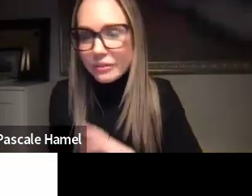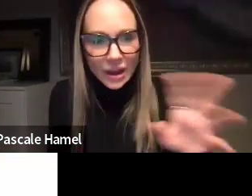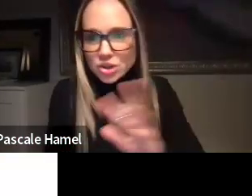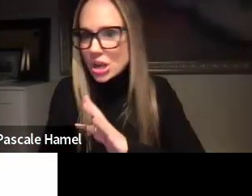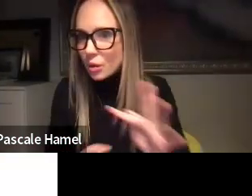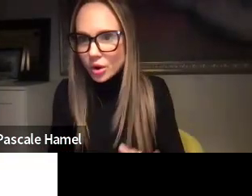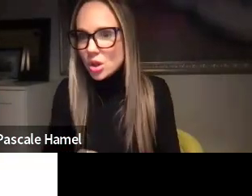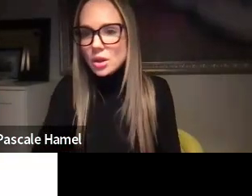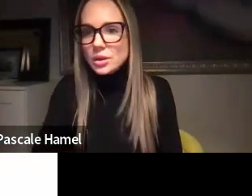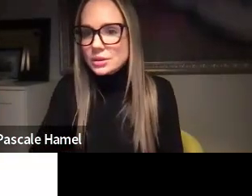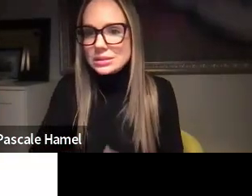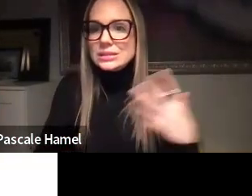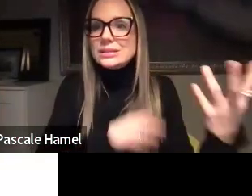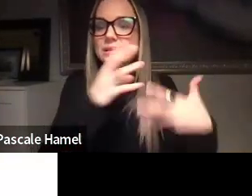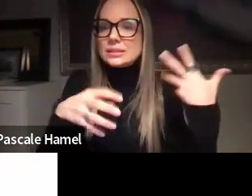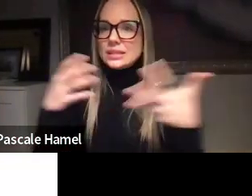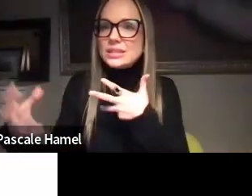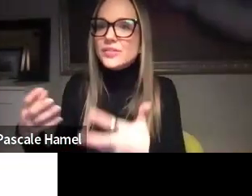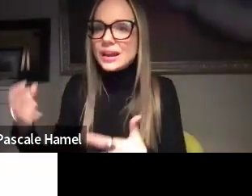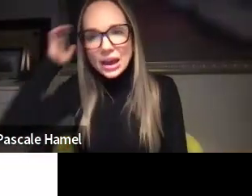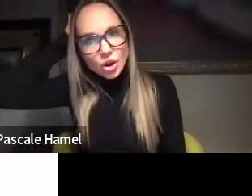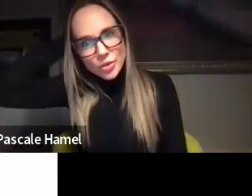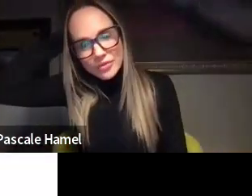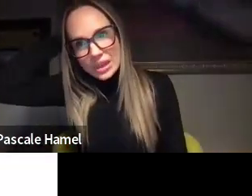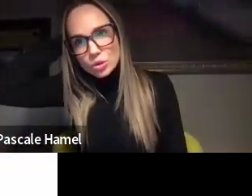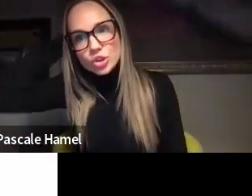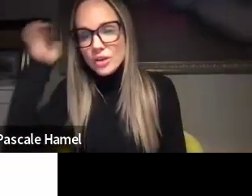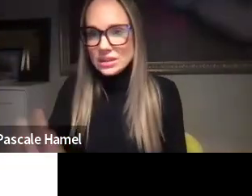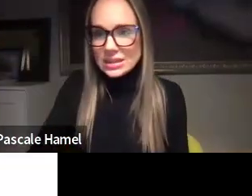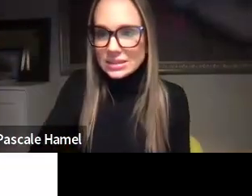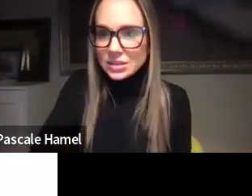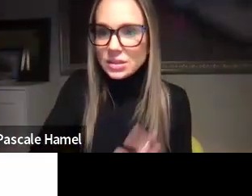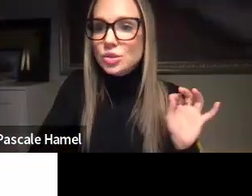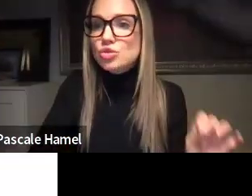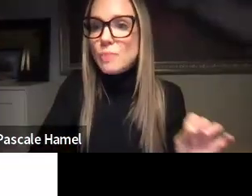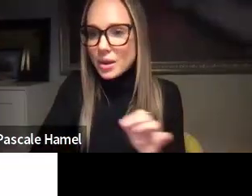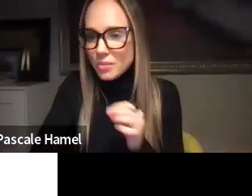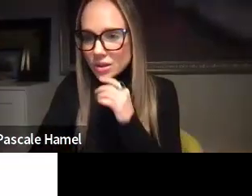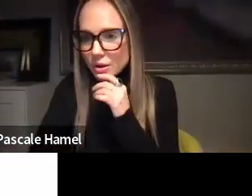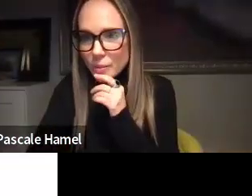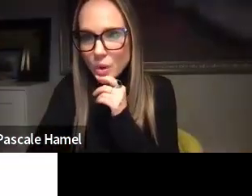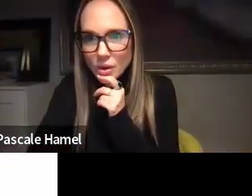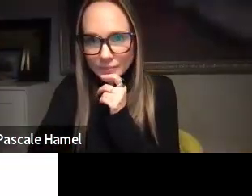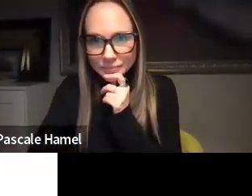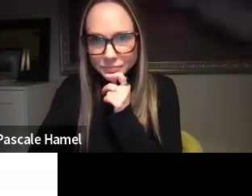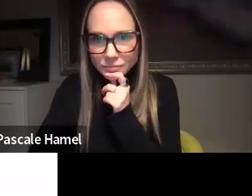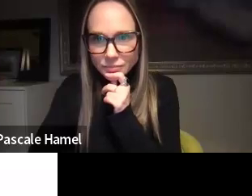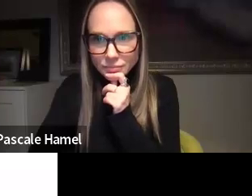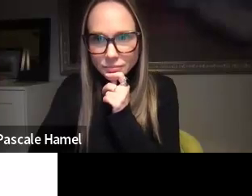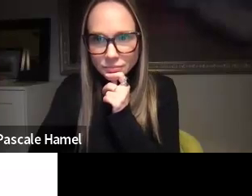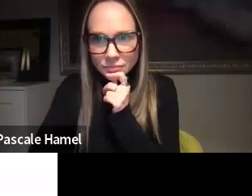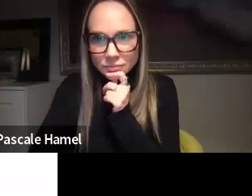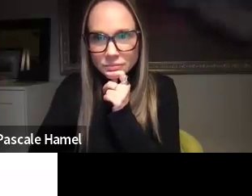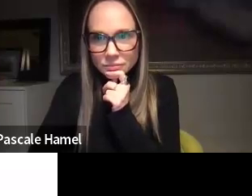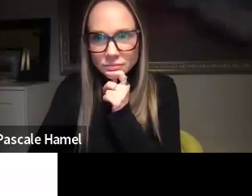une fête d'enfant, un shower. C'est ce qui fait que la robe devient ultra versatile. Super important, une robe noire.